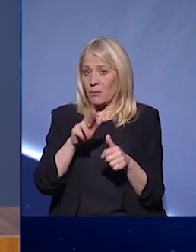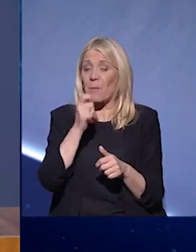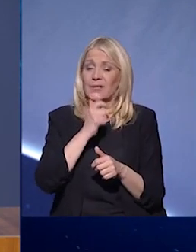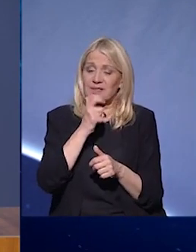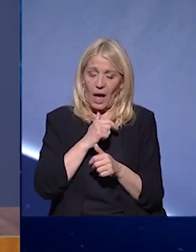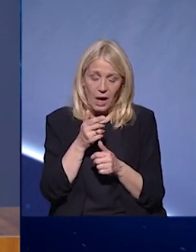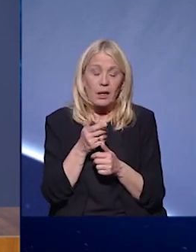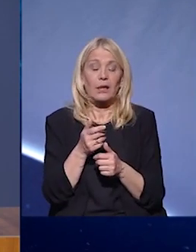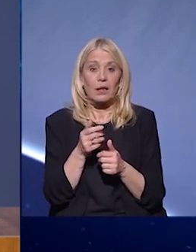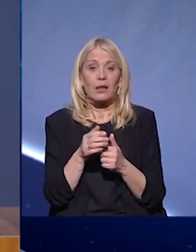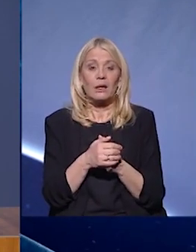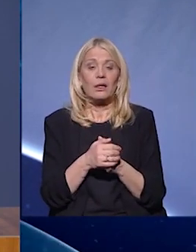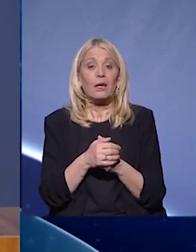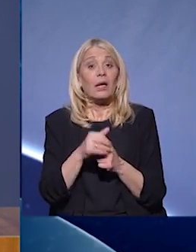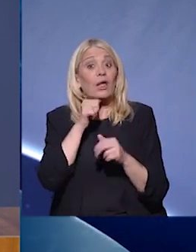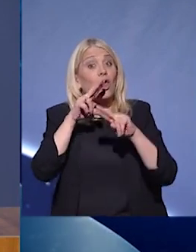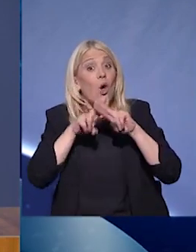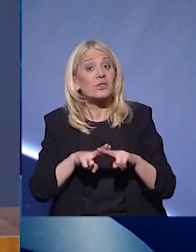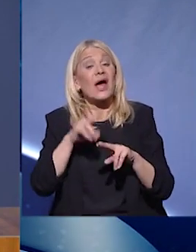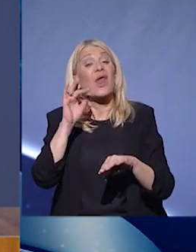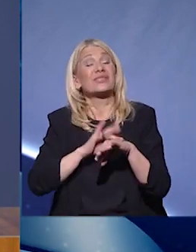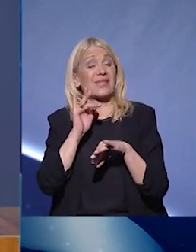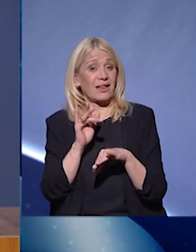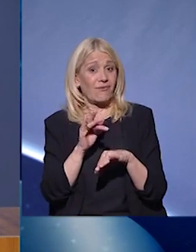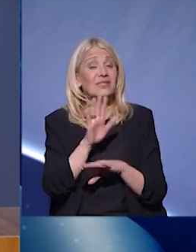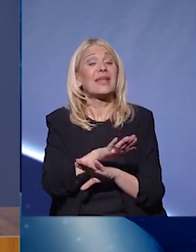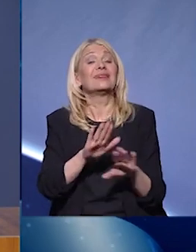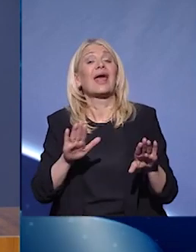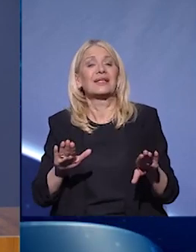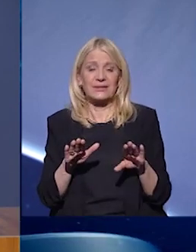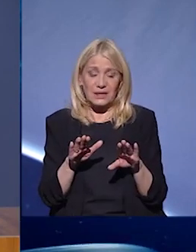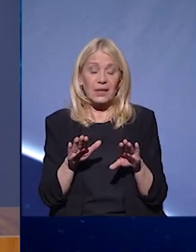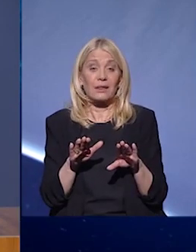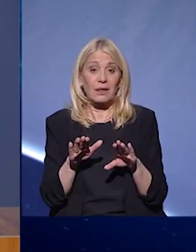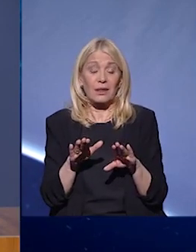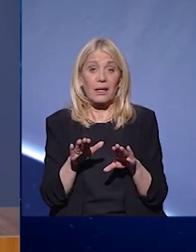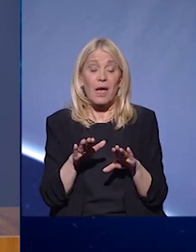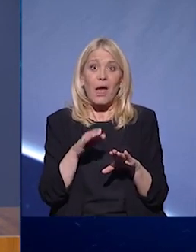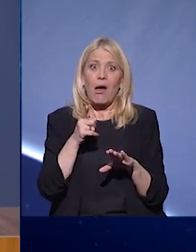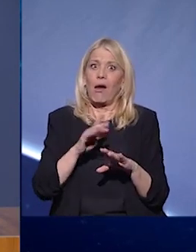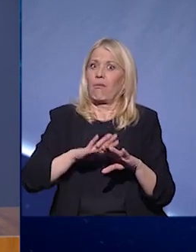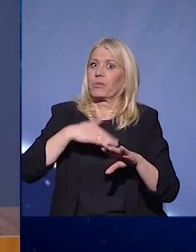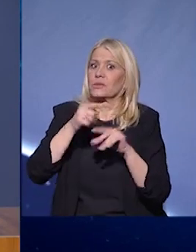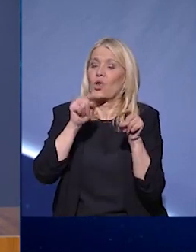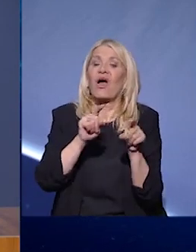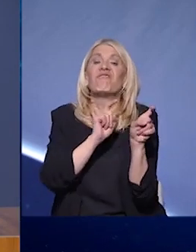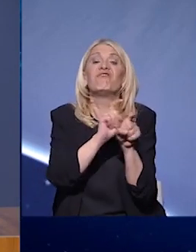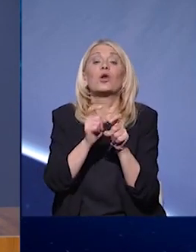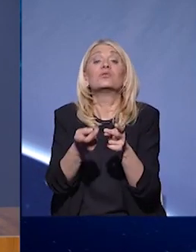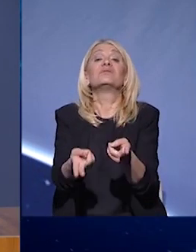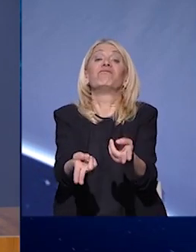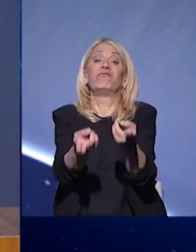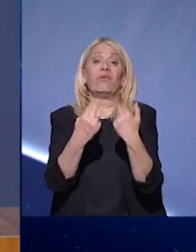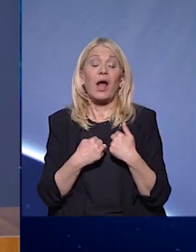stare, i ostane osetljivost dečije populacije, a onda se virus